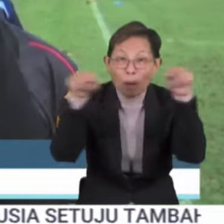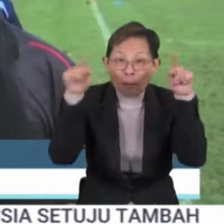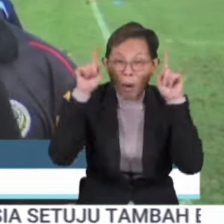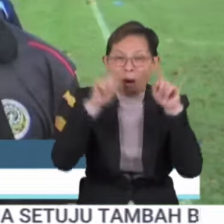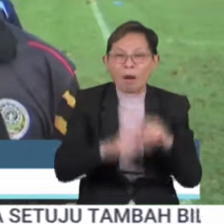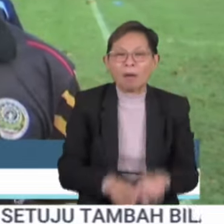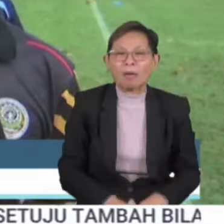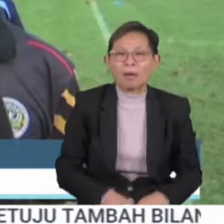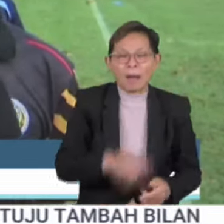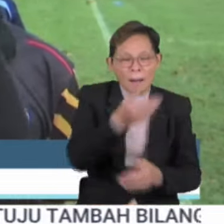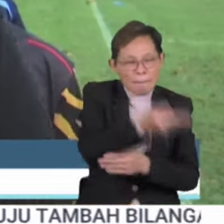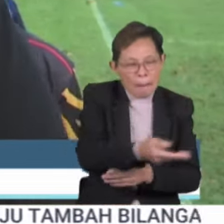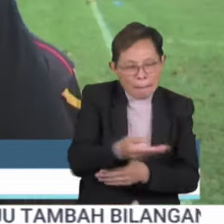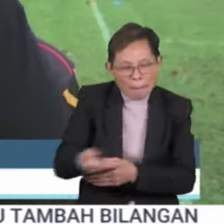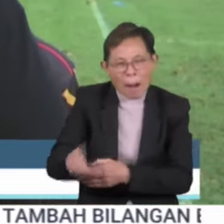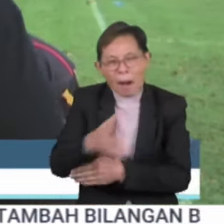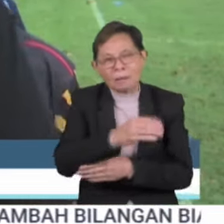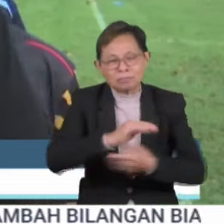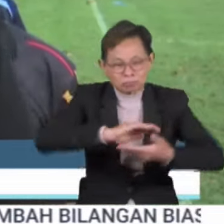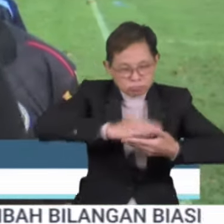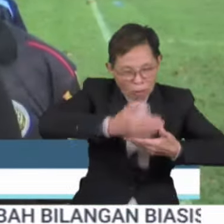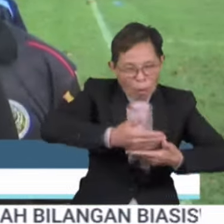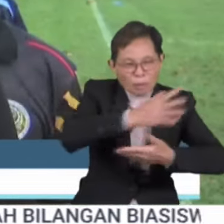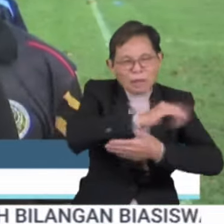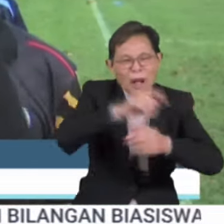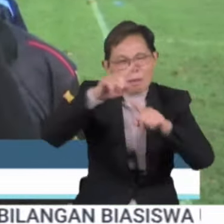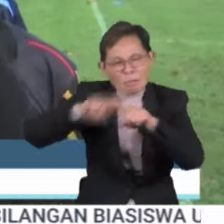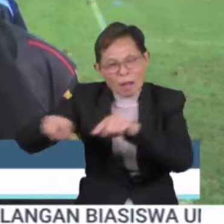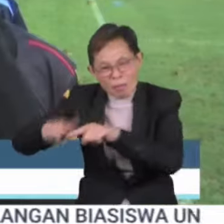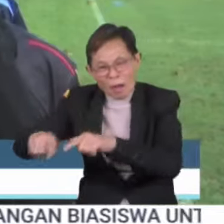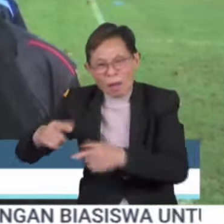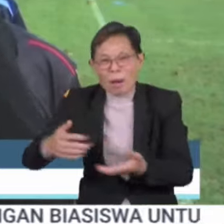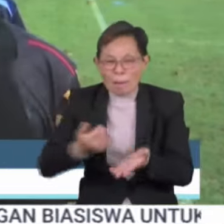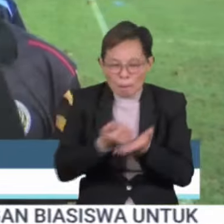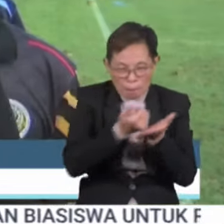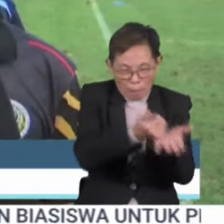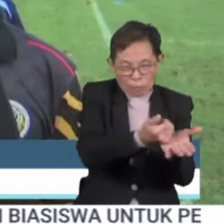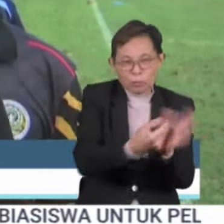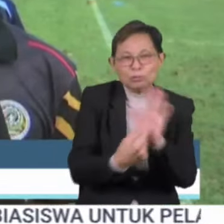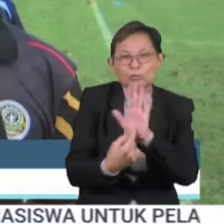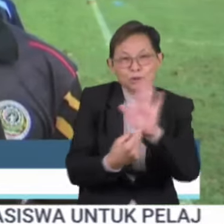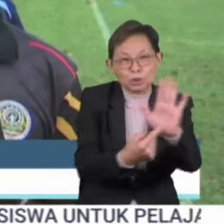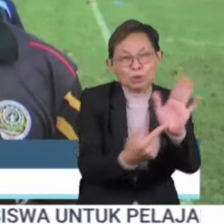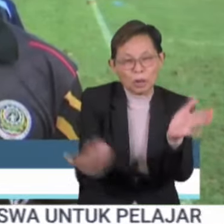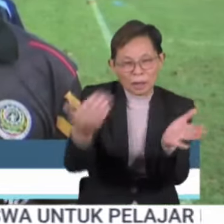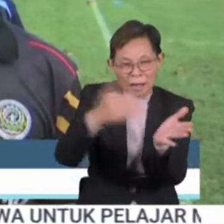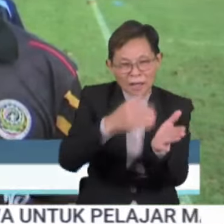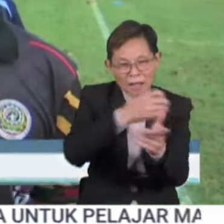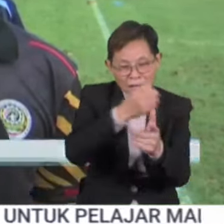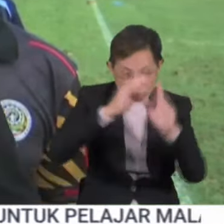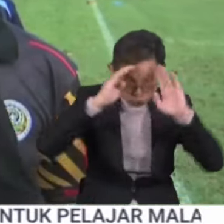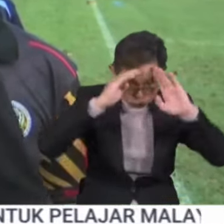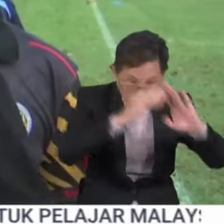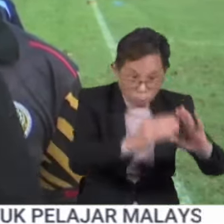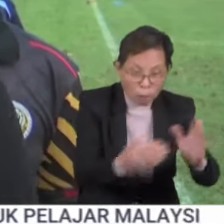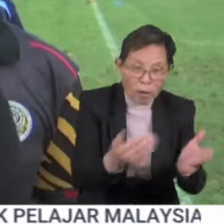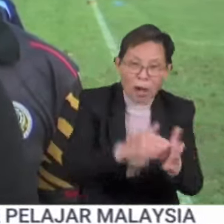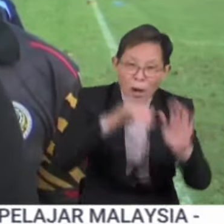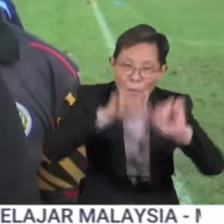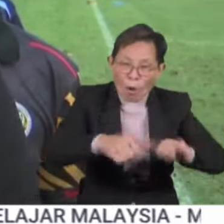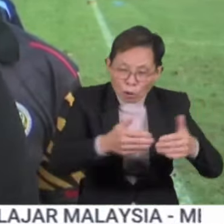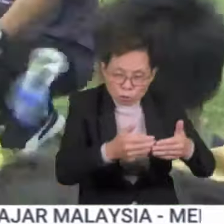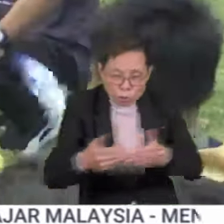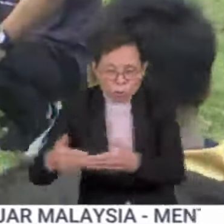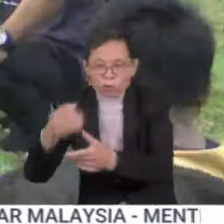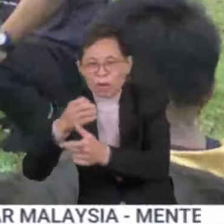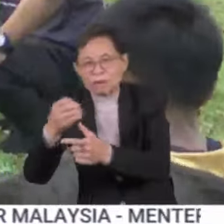dari segi peranti dan sebagainya. Mungkin satu bantuan yang harus diperlihatkan semula ataupun diperhatikan semula sama ada boleh diteruskan